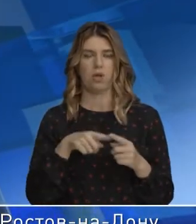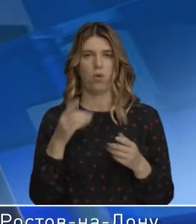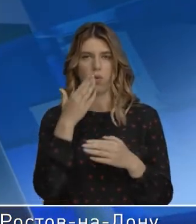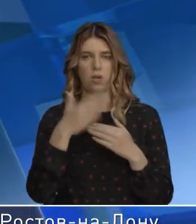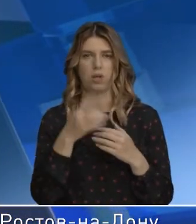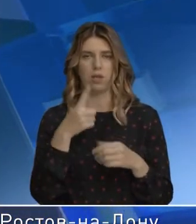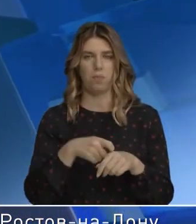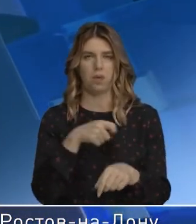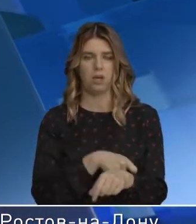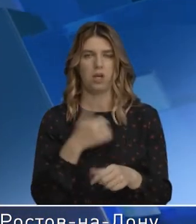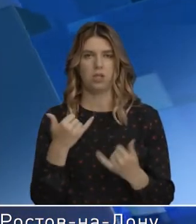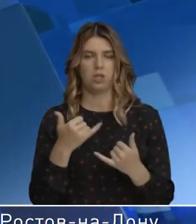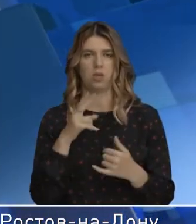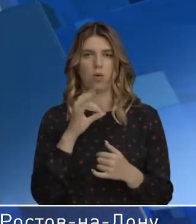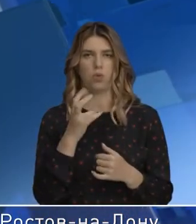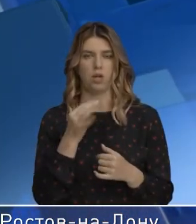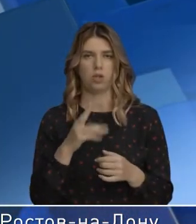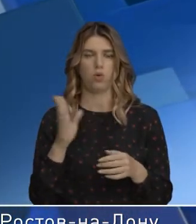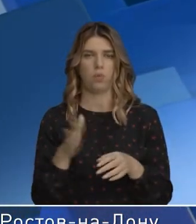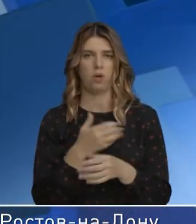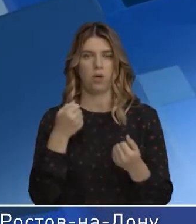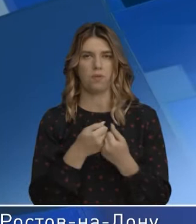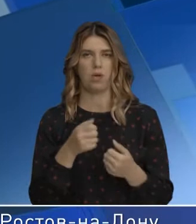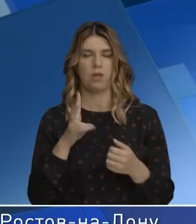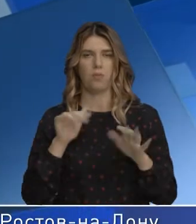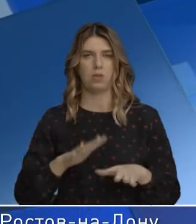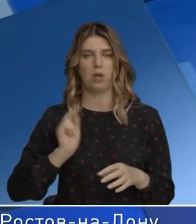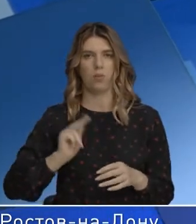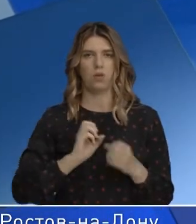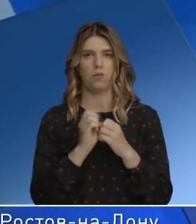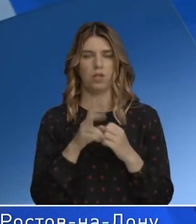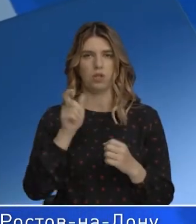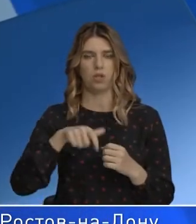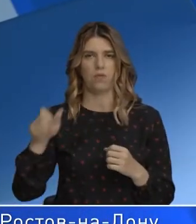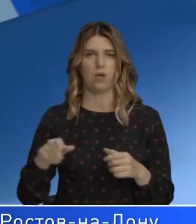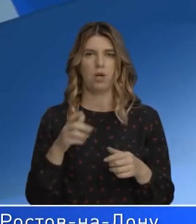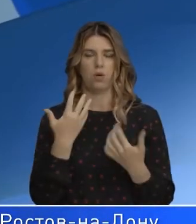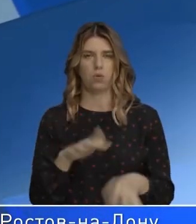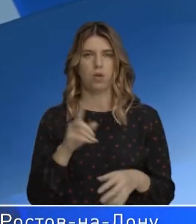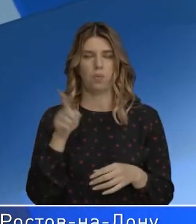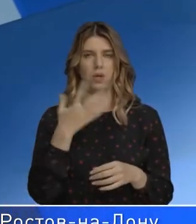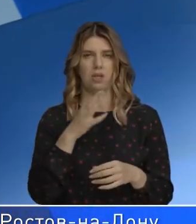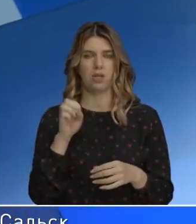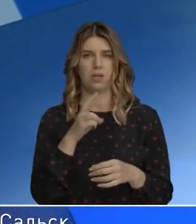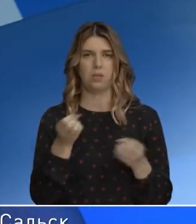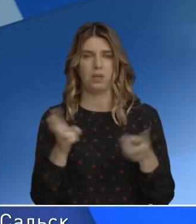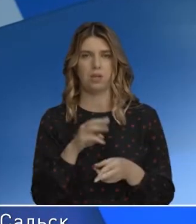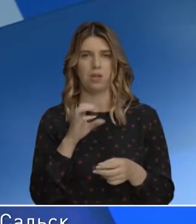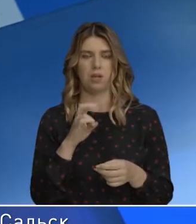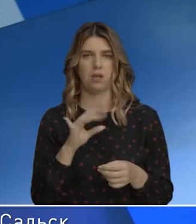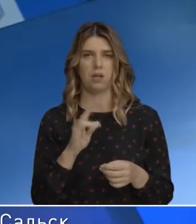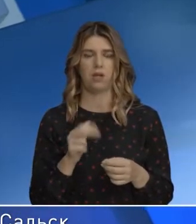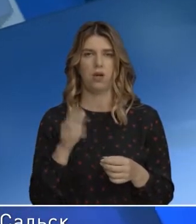диаметром 1 метр. Сейчас коммунальщики устраняют аварию. На месте работают 12 человек, привлечено 5 единиц